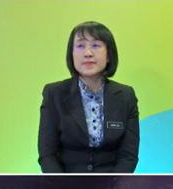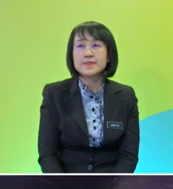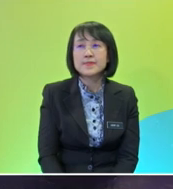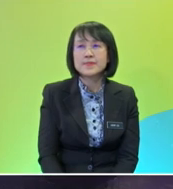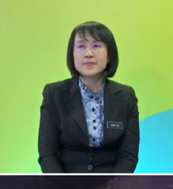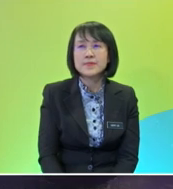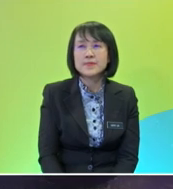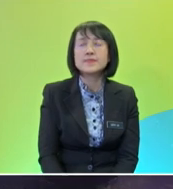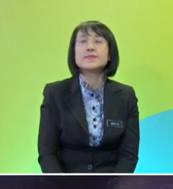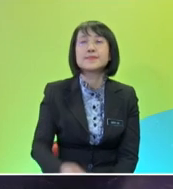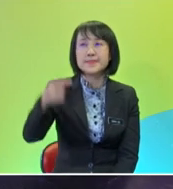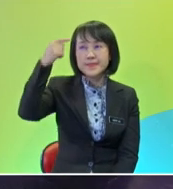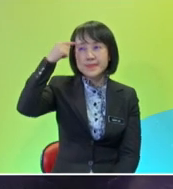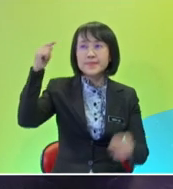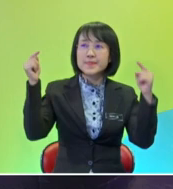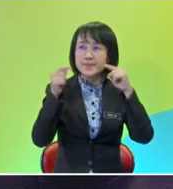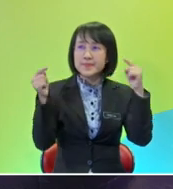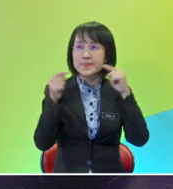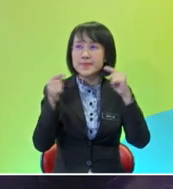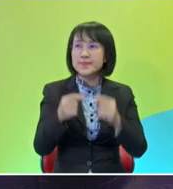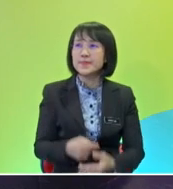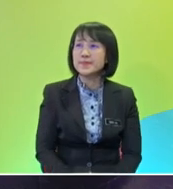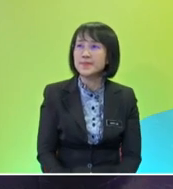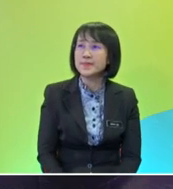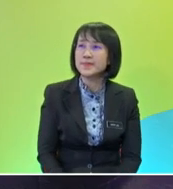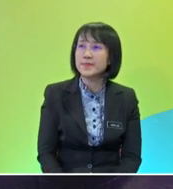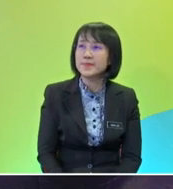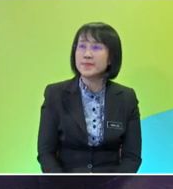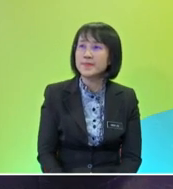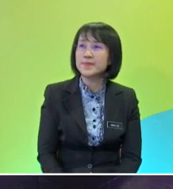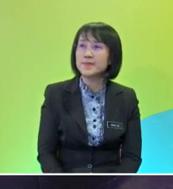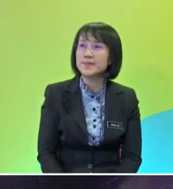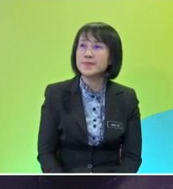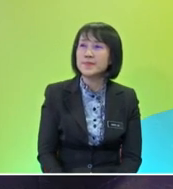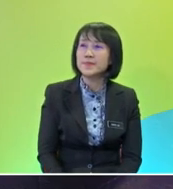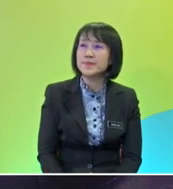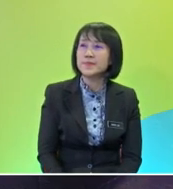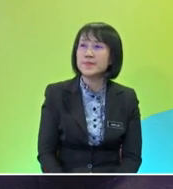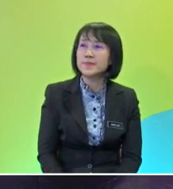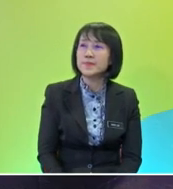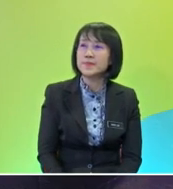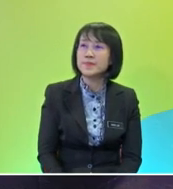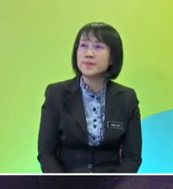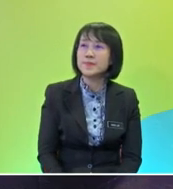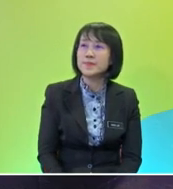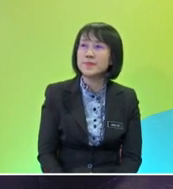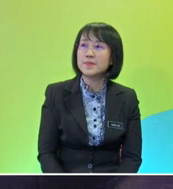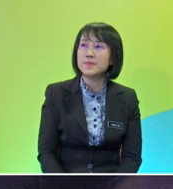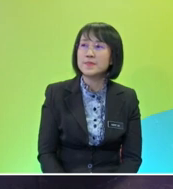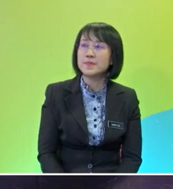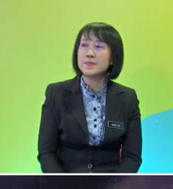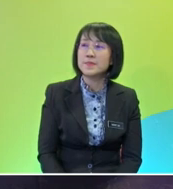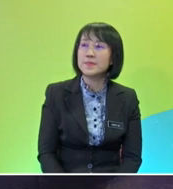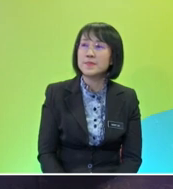Sakit kepala. Sakit kepala. Cikgu, biar mereka berteka-teki kerana kita ada sedikit jawapan di situ kan.